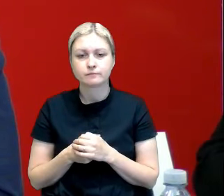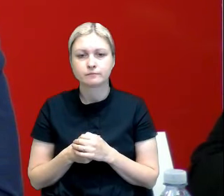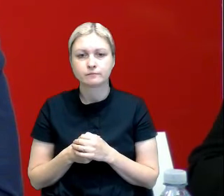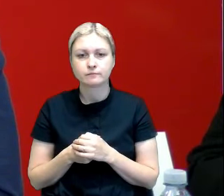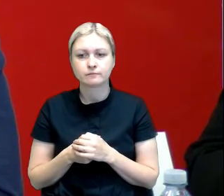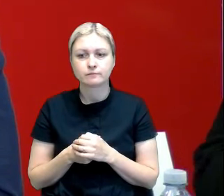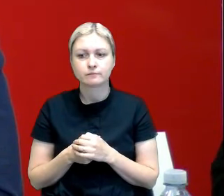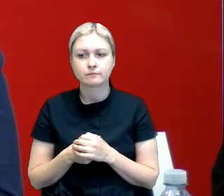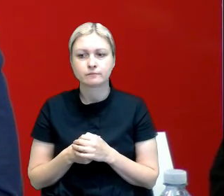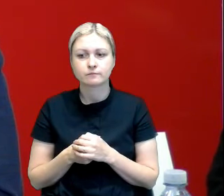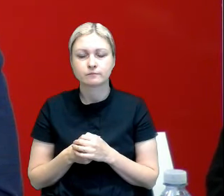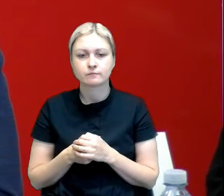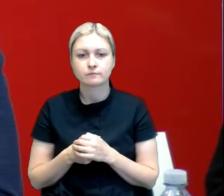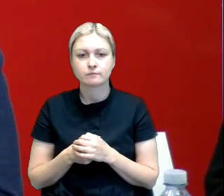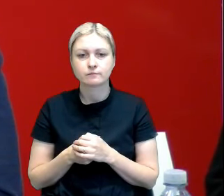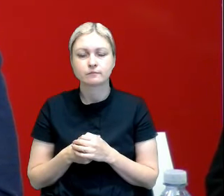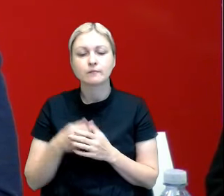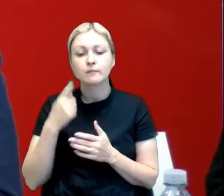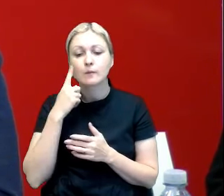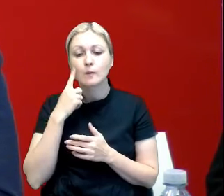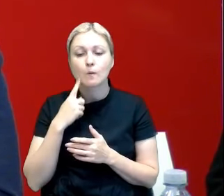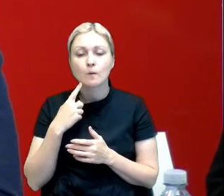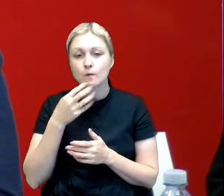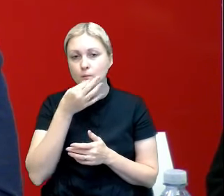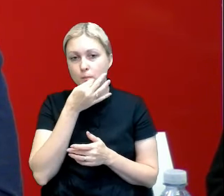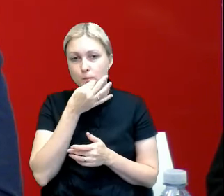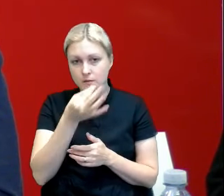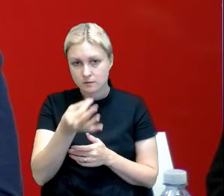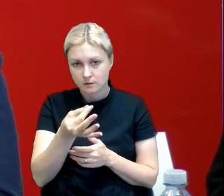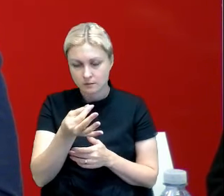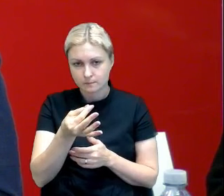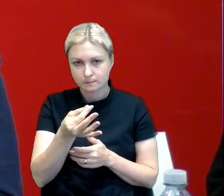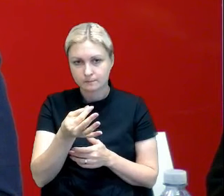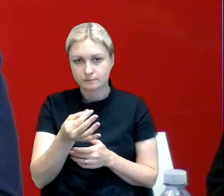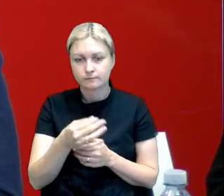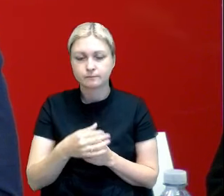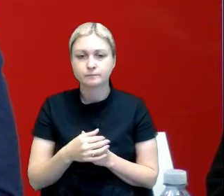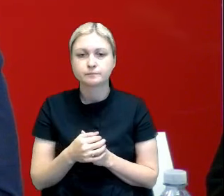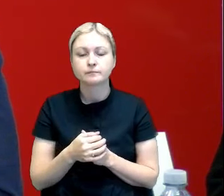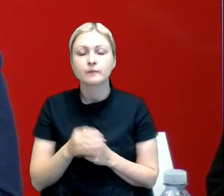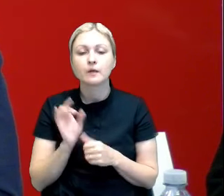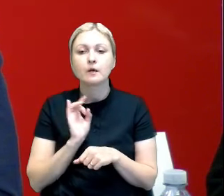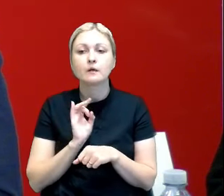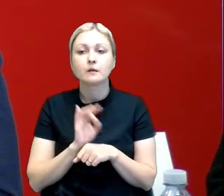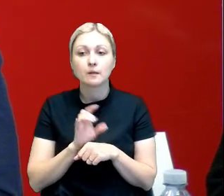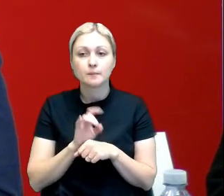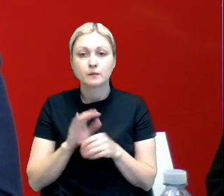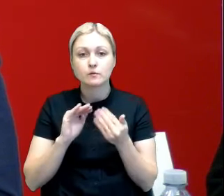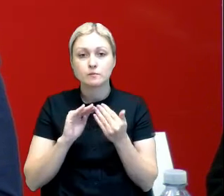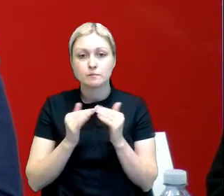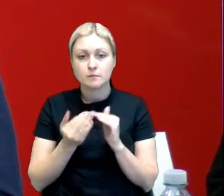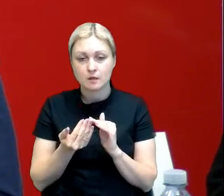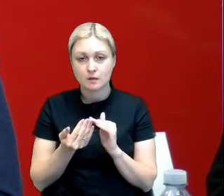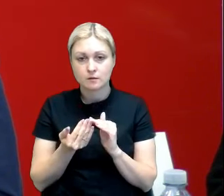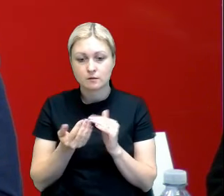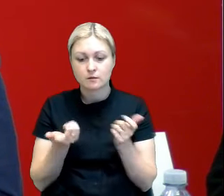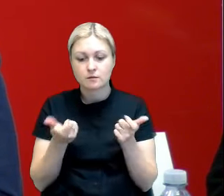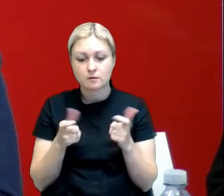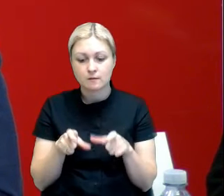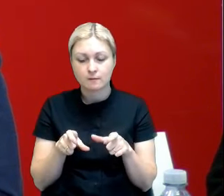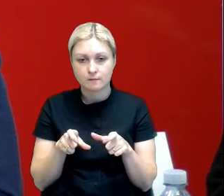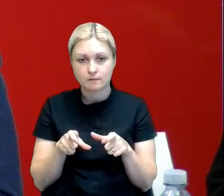a noriu pasakyti kad a klaipėdos miesto savivaldybė iki